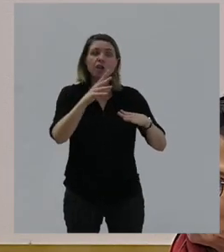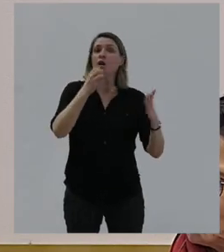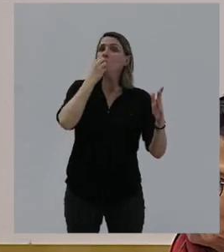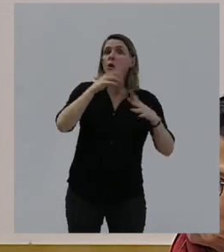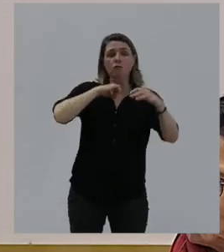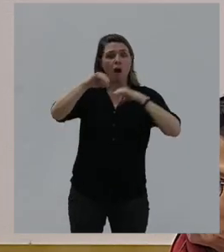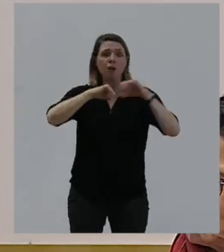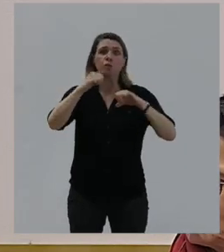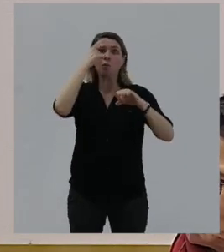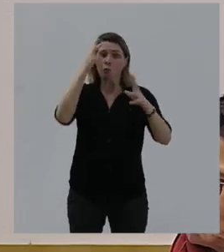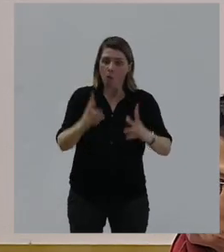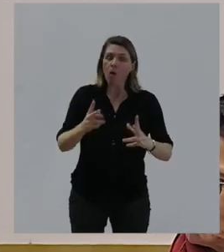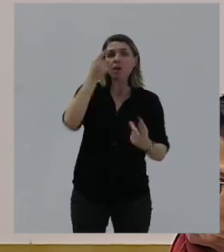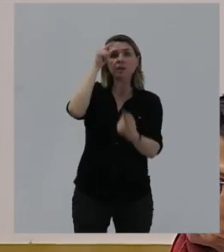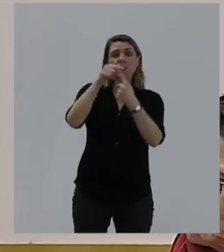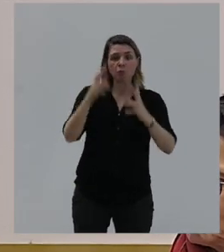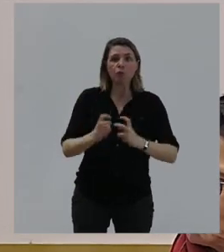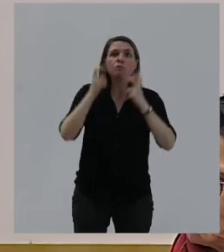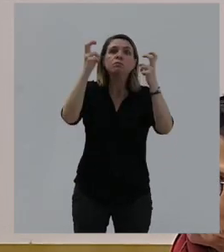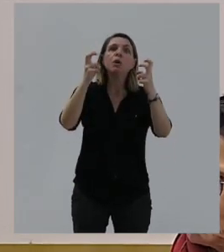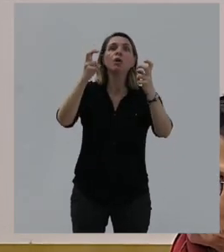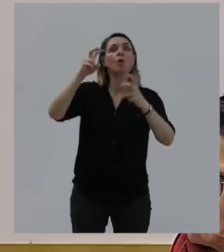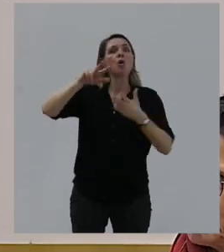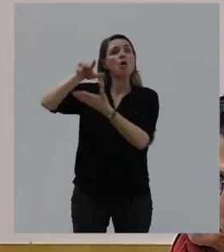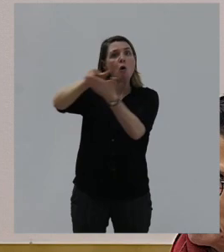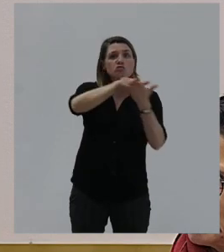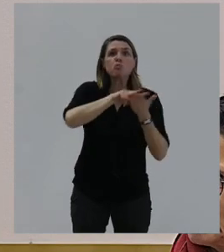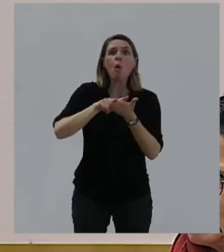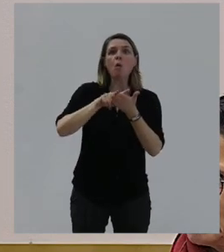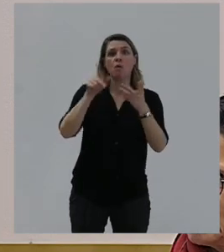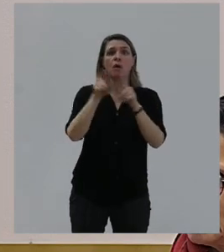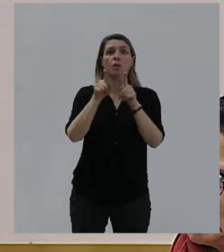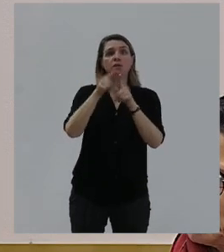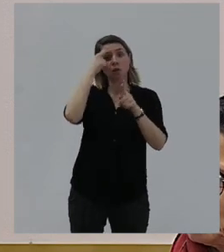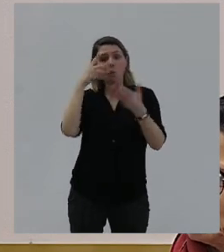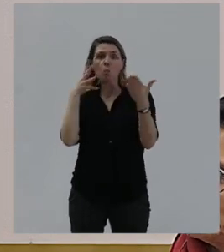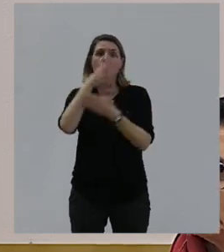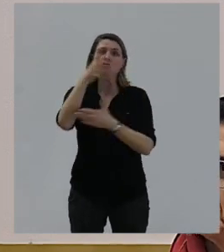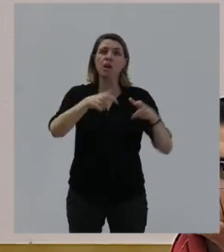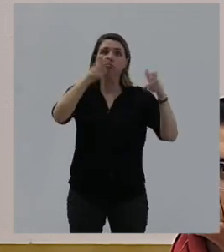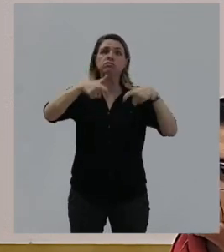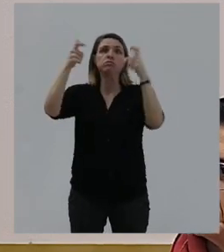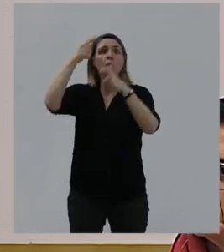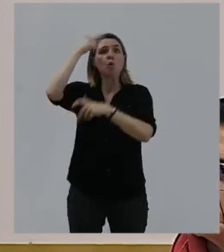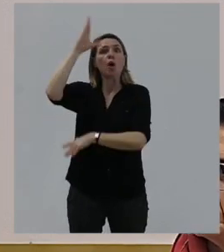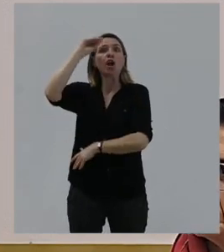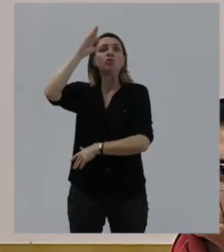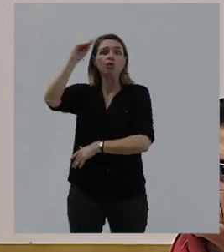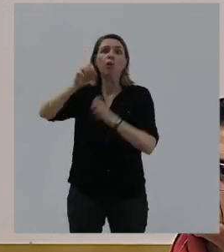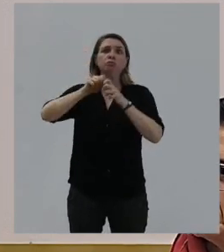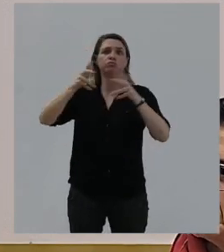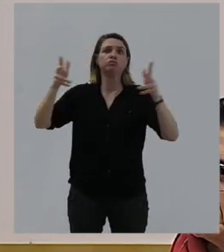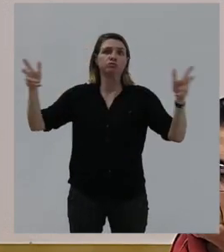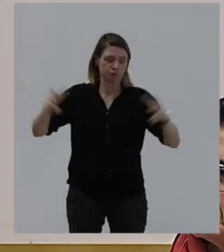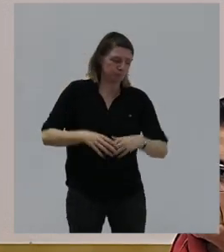permettent d'envisager l'augmentation de nos contingents de logements et la mise en œuvre de projets immobiliers étudiants d'envergure sur notre